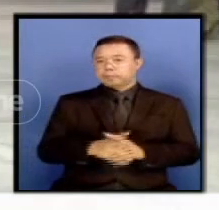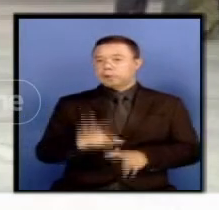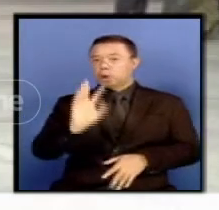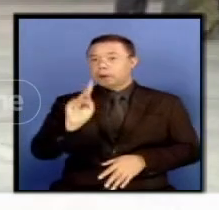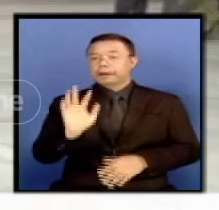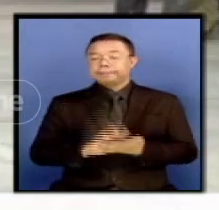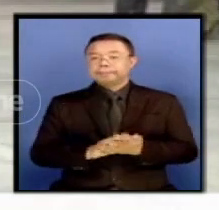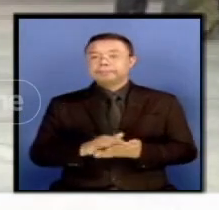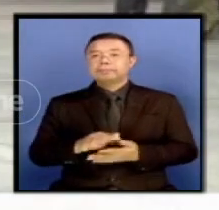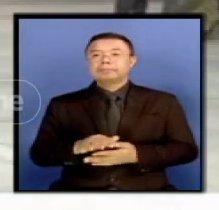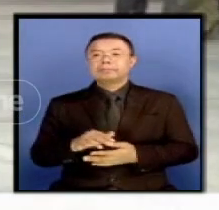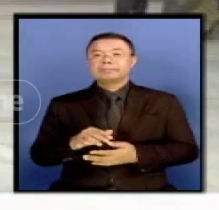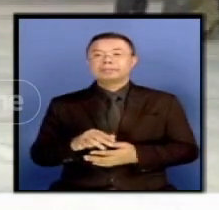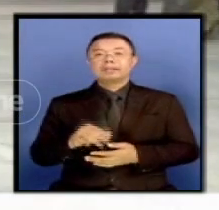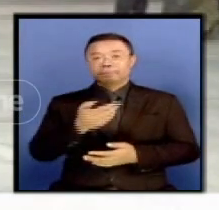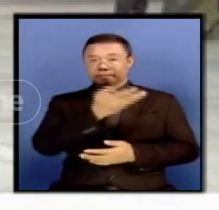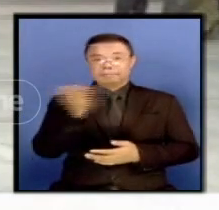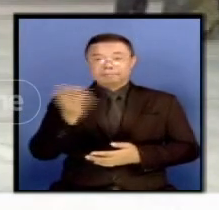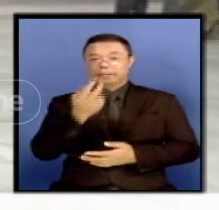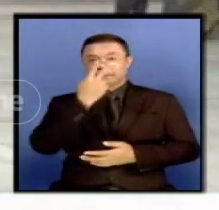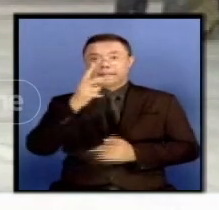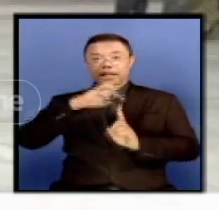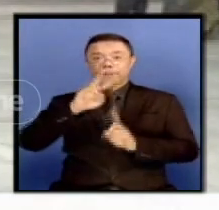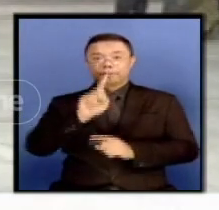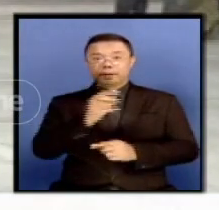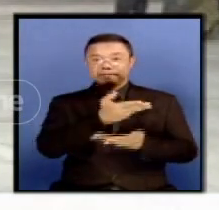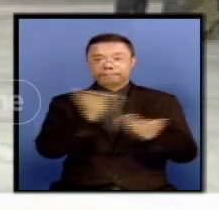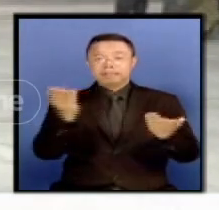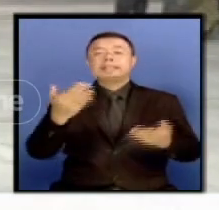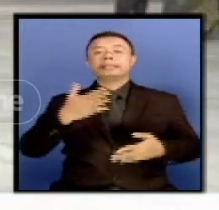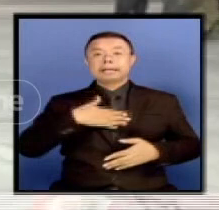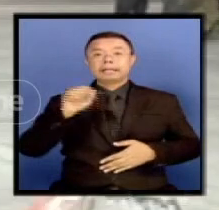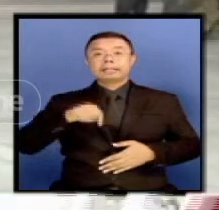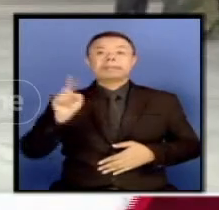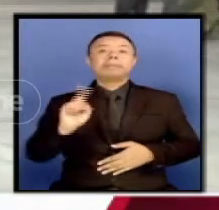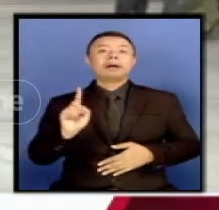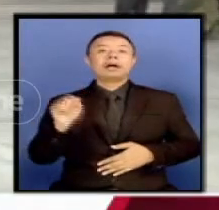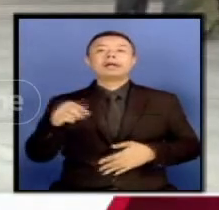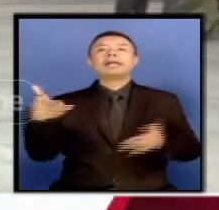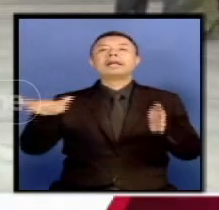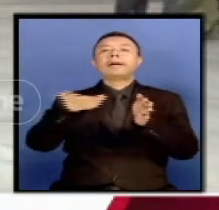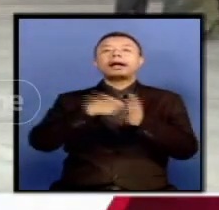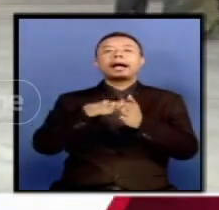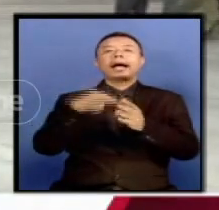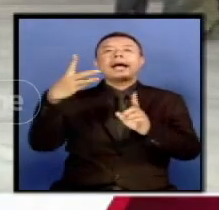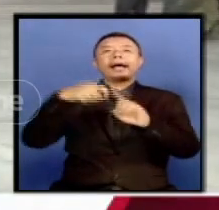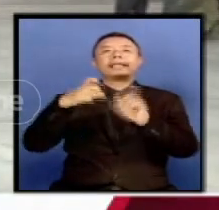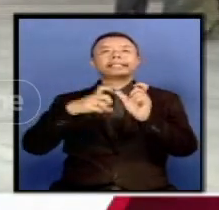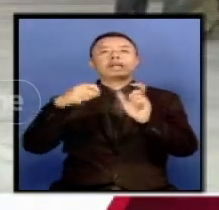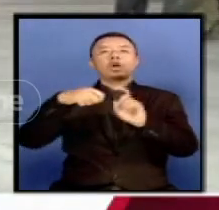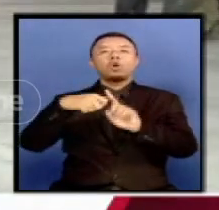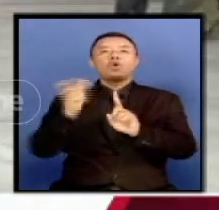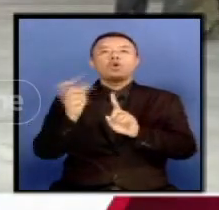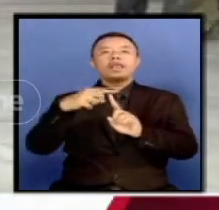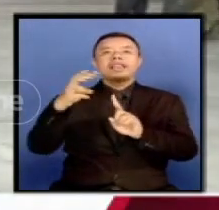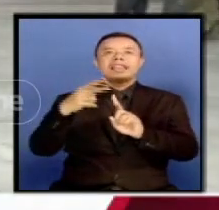Baik, Rizky, Yasmin, dan pemirsa TV1 dimanapun Anda berada saat ini, saya berada di dermaga eksekutif Pelabuhan Bakahuni.